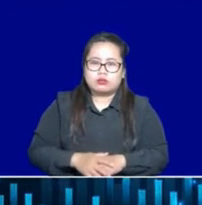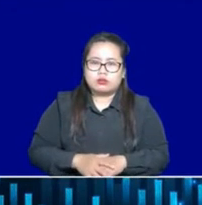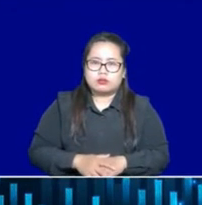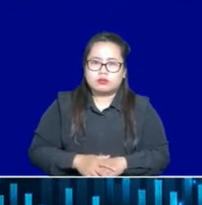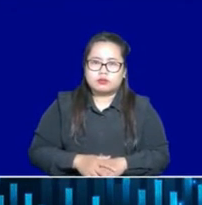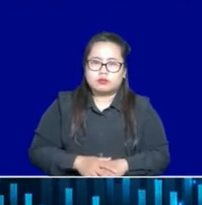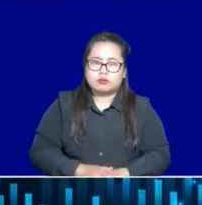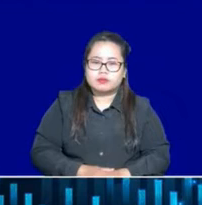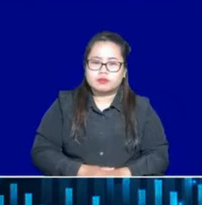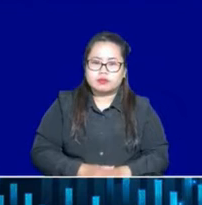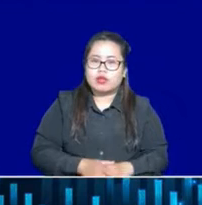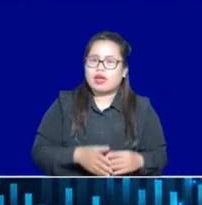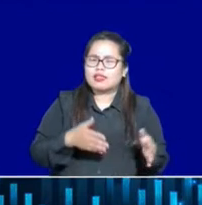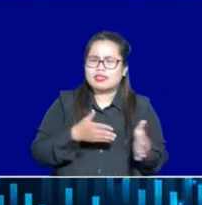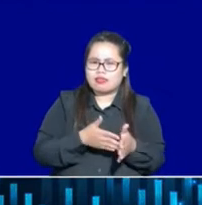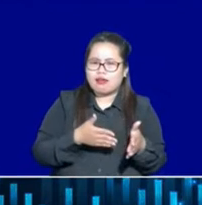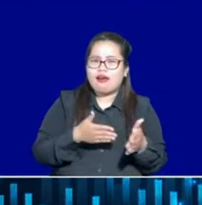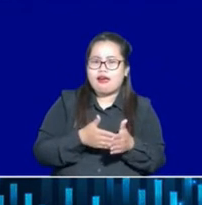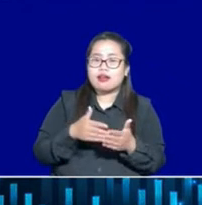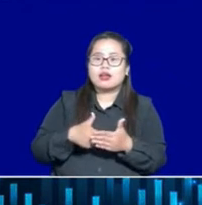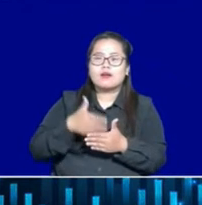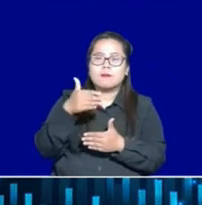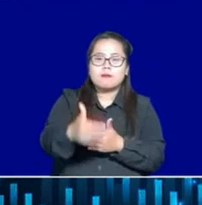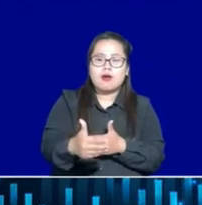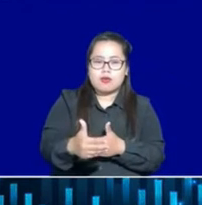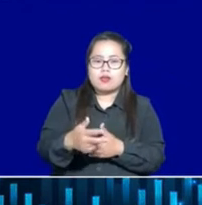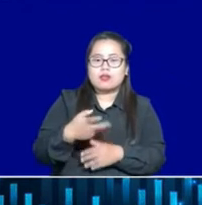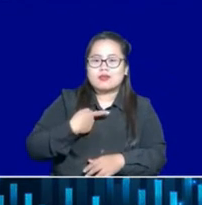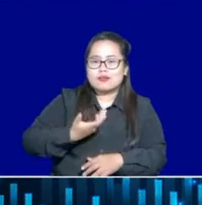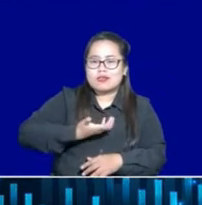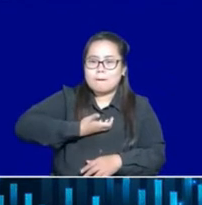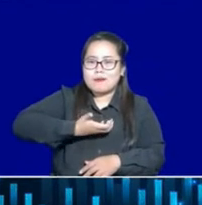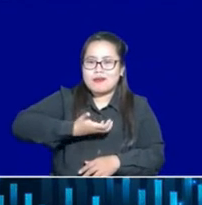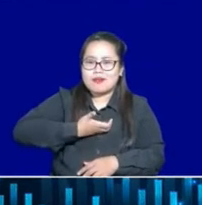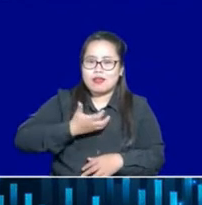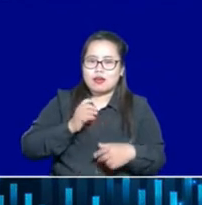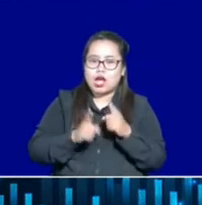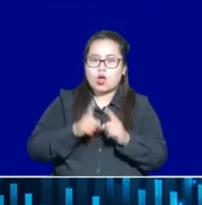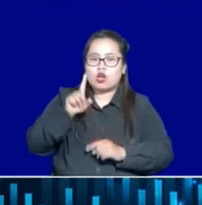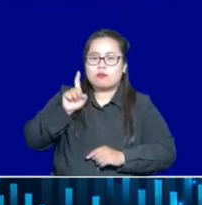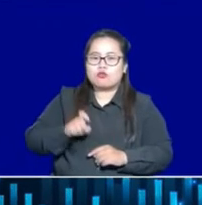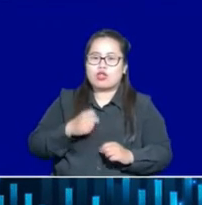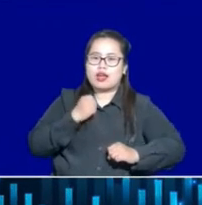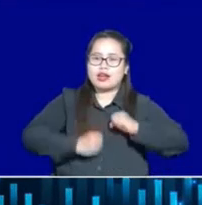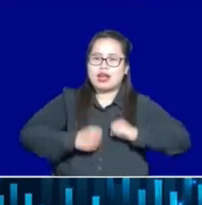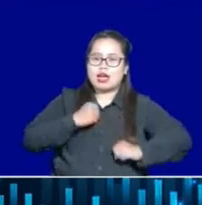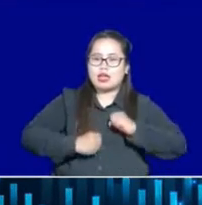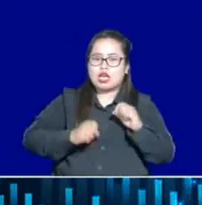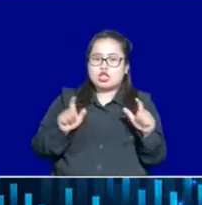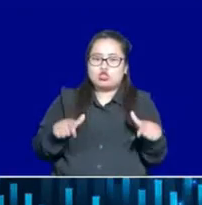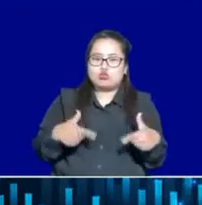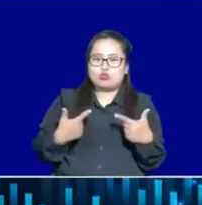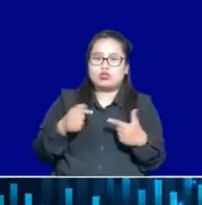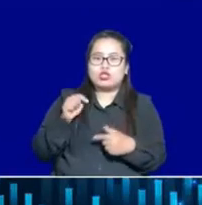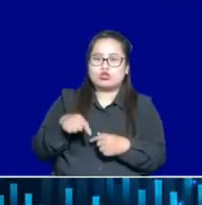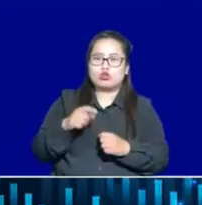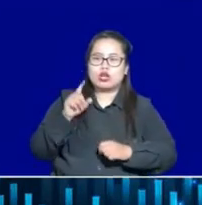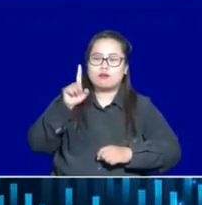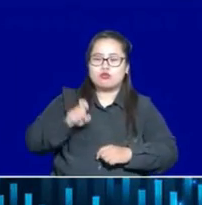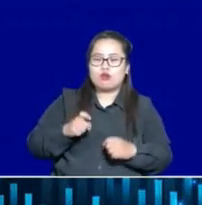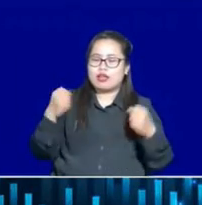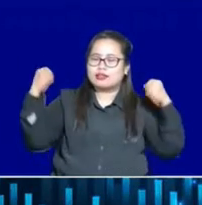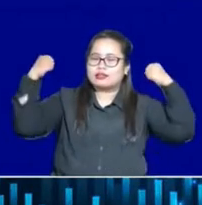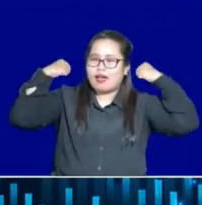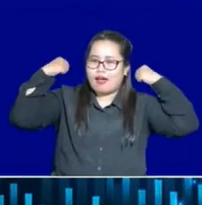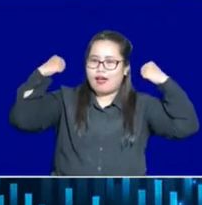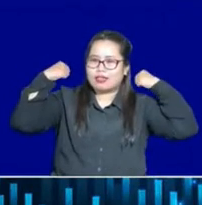Dan tantangannya juga ke depan, kita ingin kebutuhan gaya hidup itu kebutuhan yang sehat,